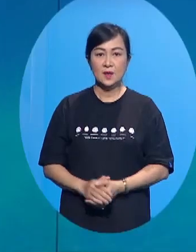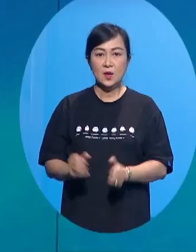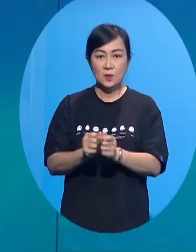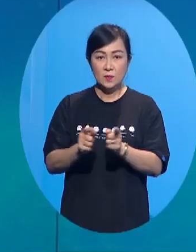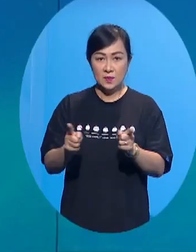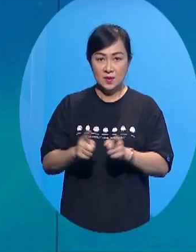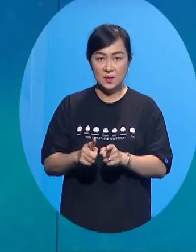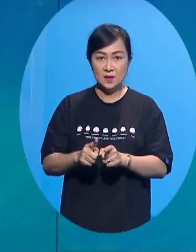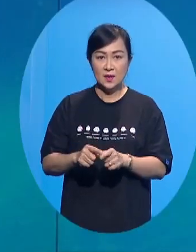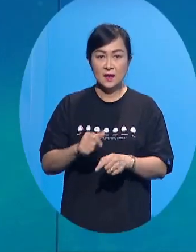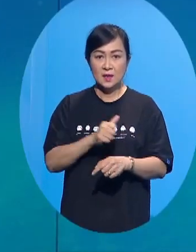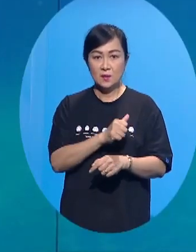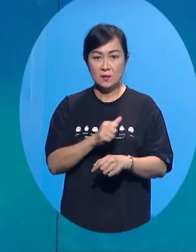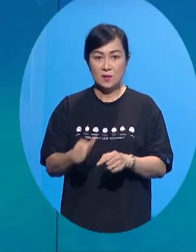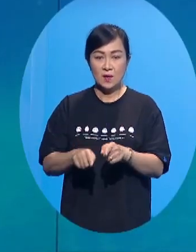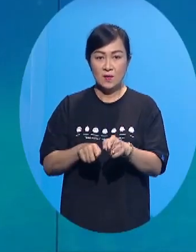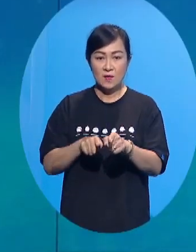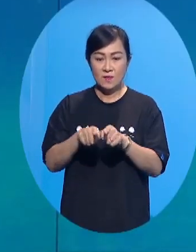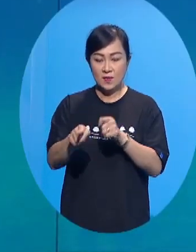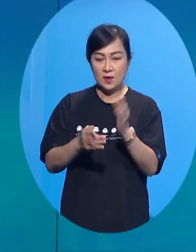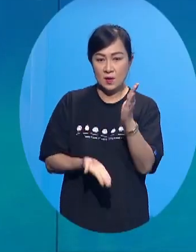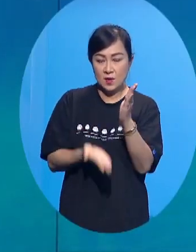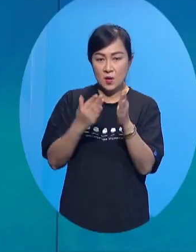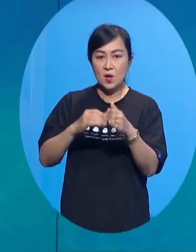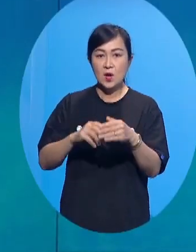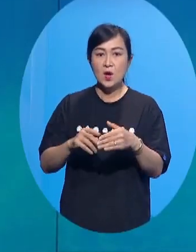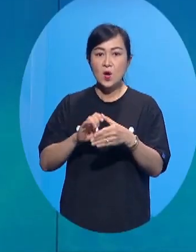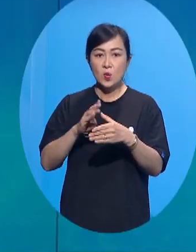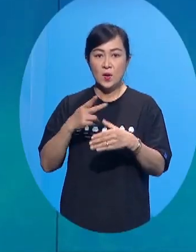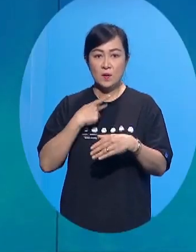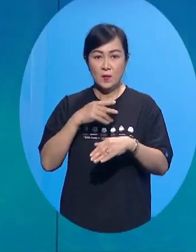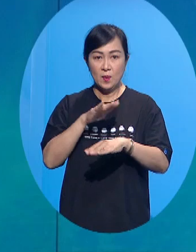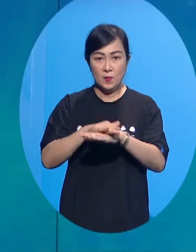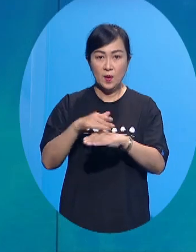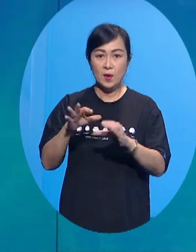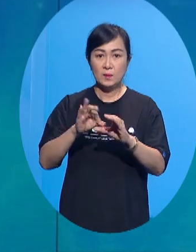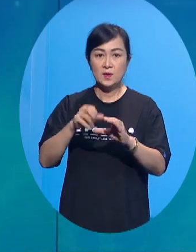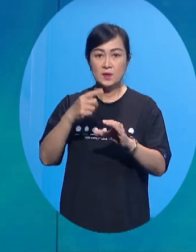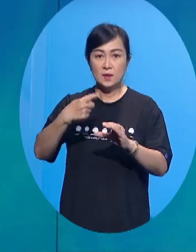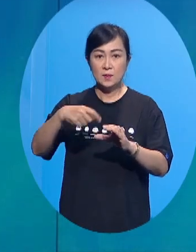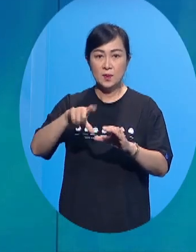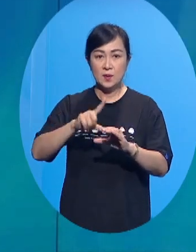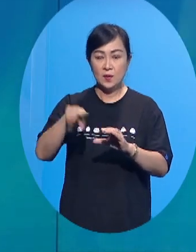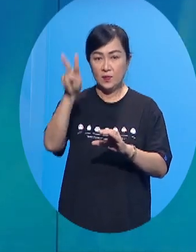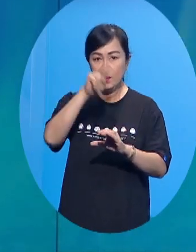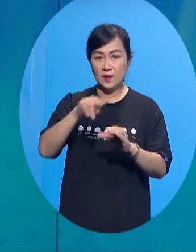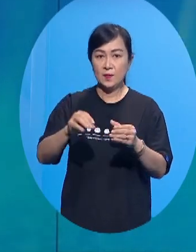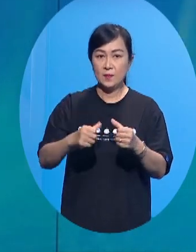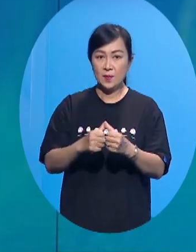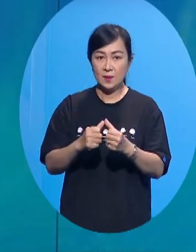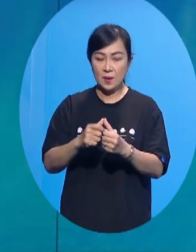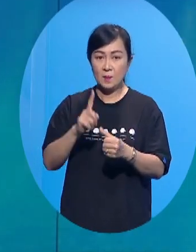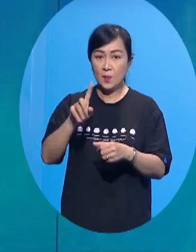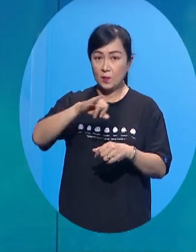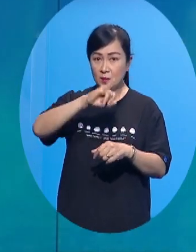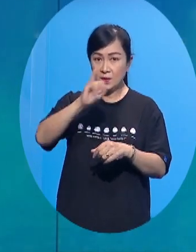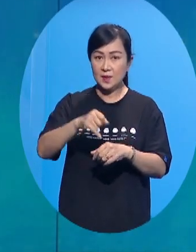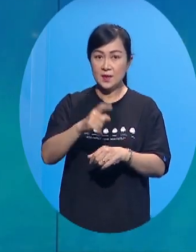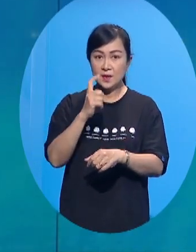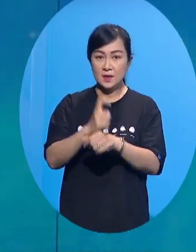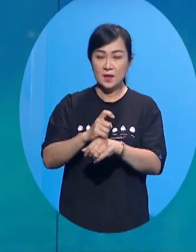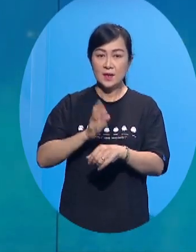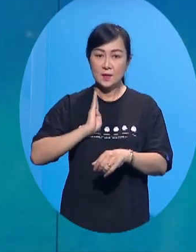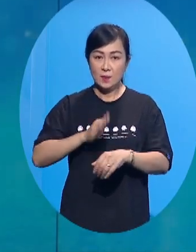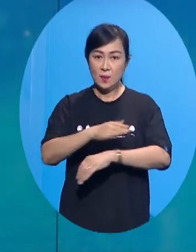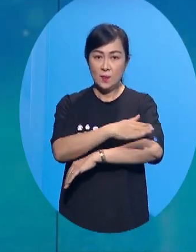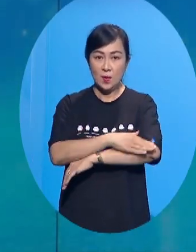đồng hành cùng với chiến dịch cùng đồng bào vượt lũ do Quỹ Hy vọng phát động, công ty Uniqlo Việt Nam đã quyên góp 1 tỷ đồng và 9.000 trang phục